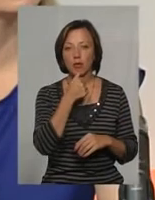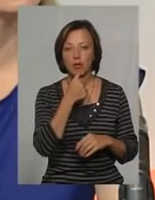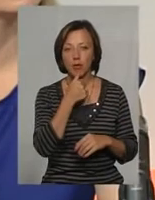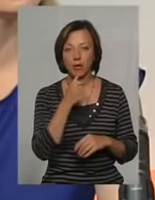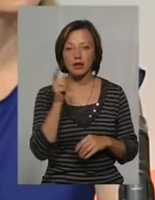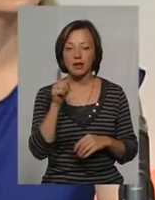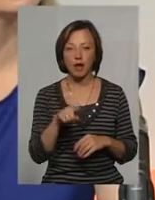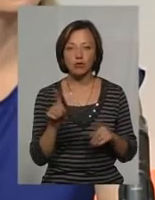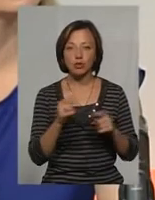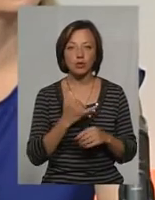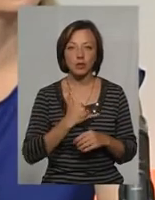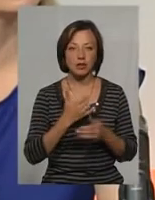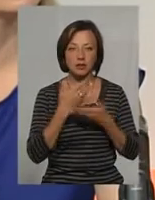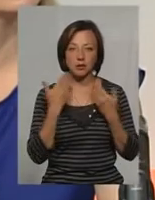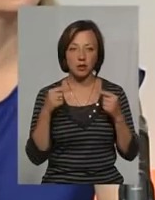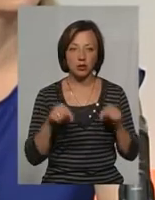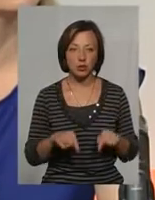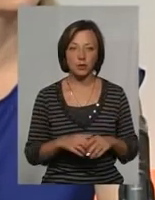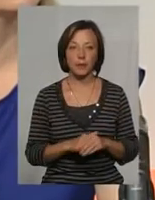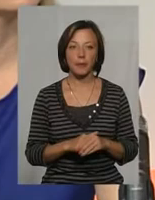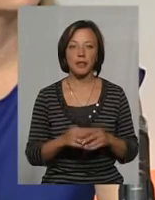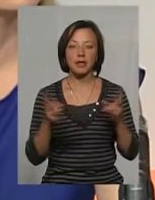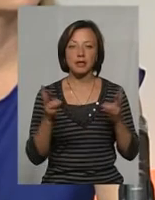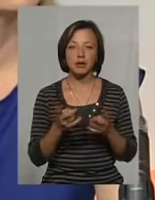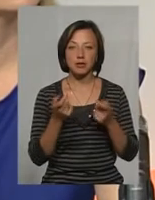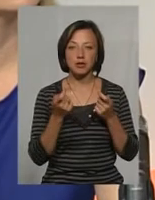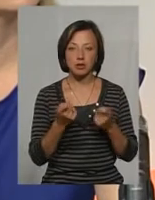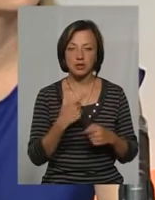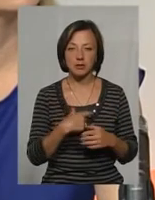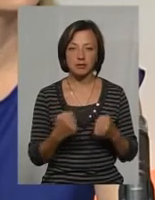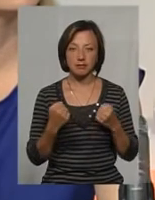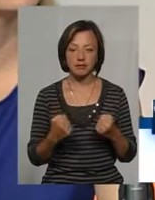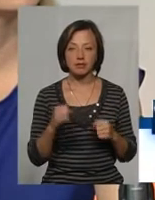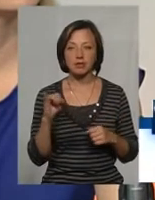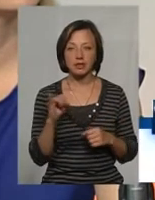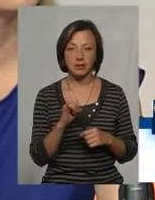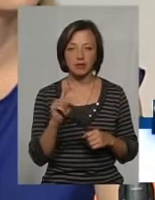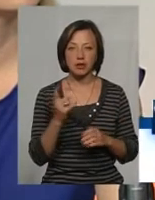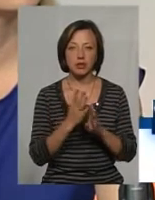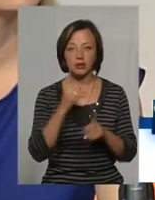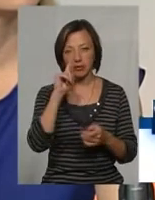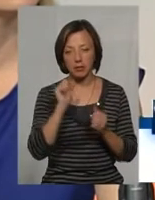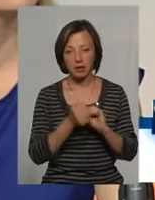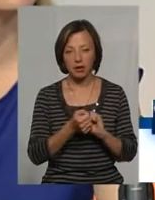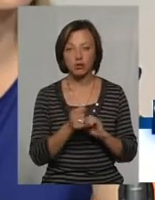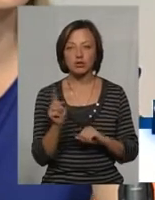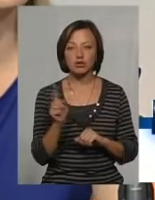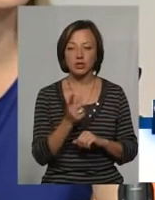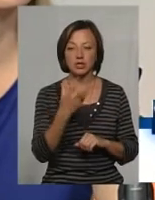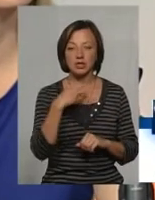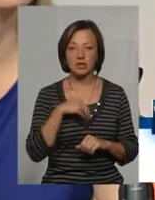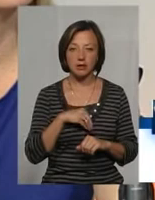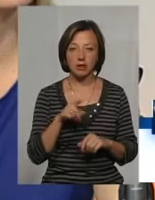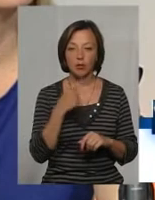те, чого в нас тут нема. Тому треба трошки тримати себе в руках і в першу чергу пам'ятати про те, що з'ївши